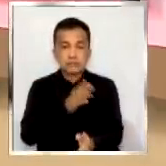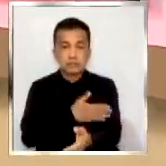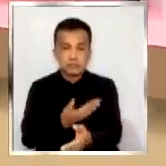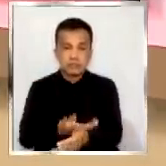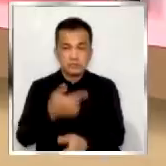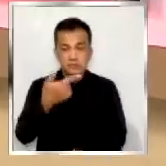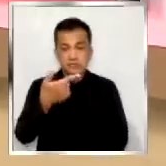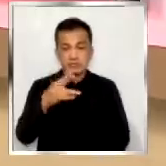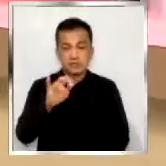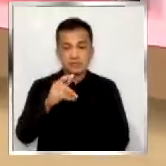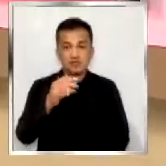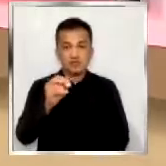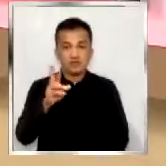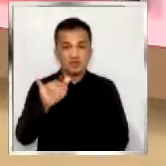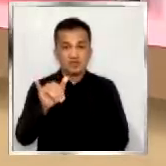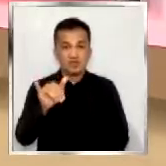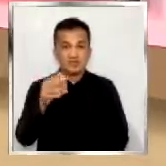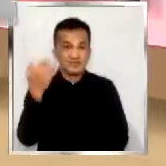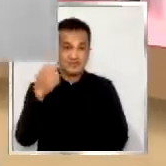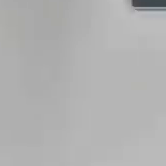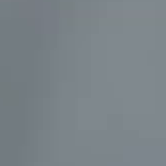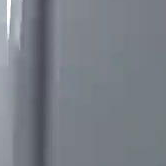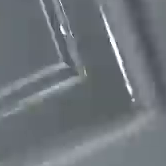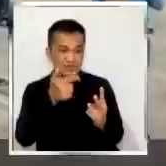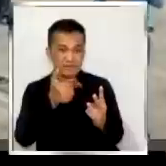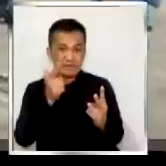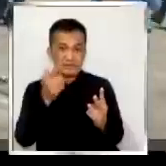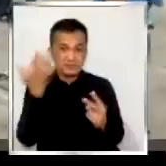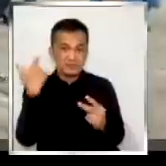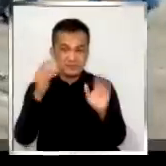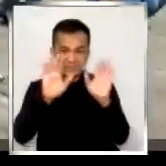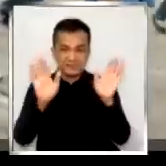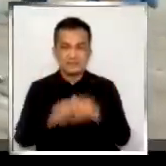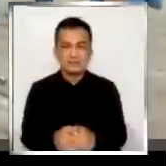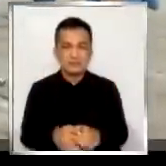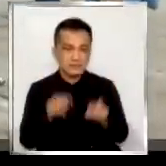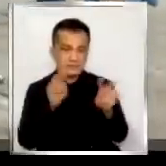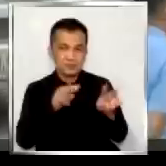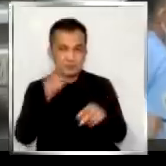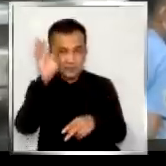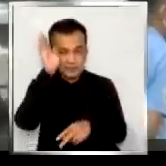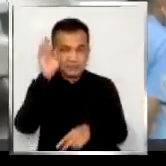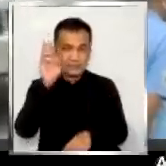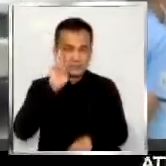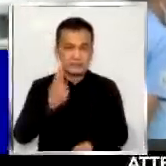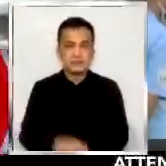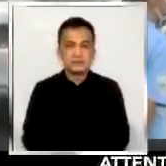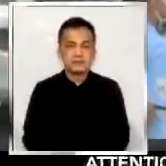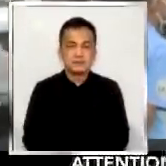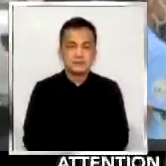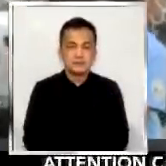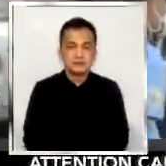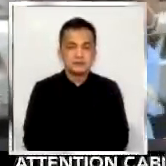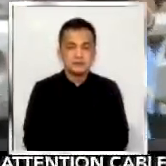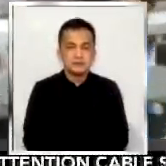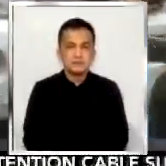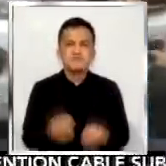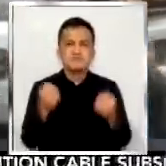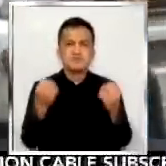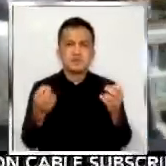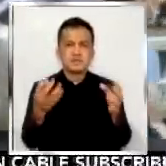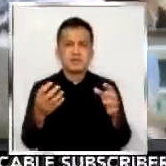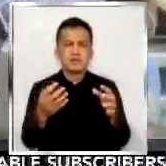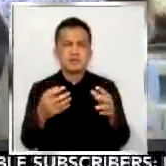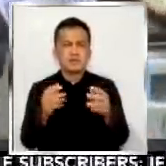Linggo. Nakatutok si Bernadette Reyes. daan-daan ang nakipaglibing sa mag-inang Sonia at